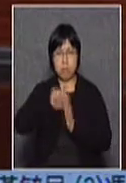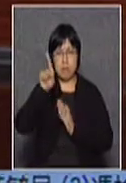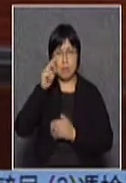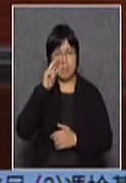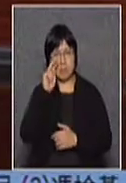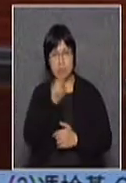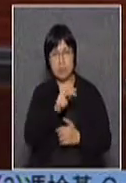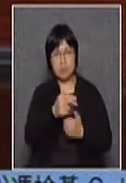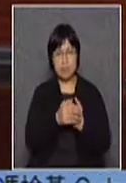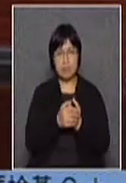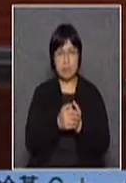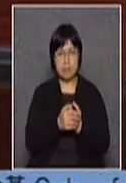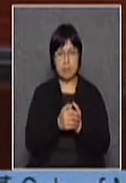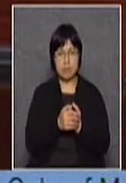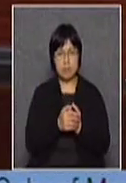呢一個嘅